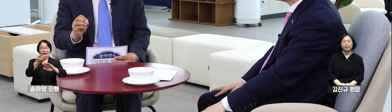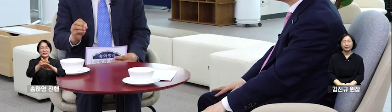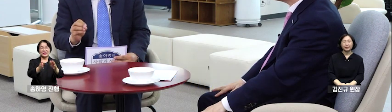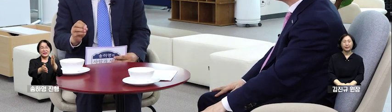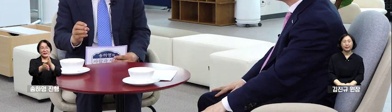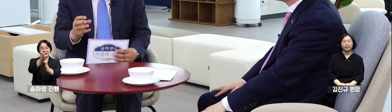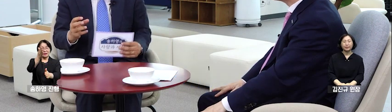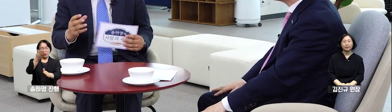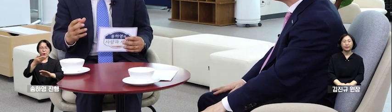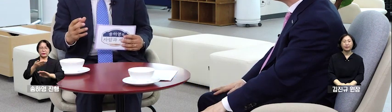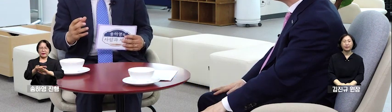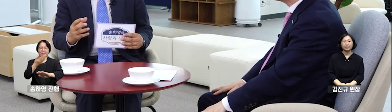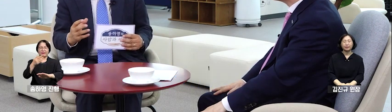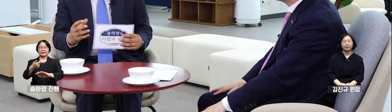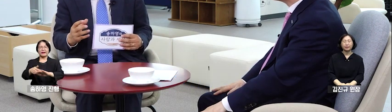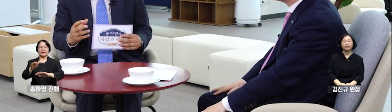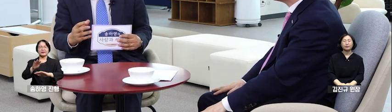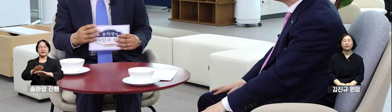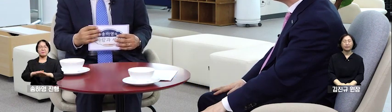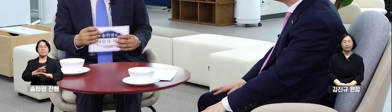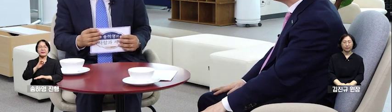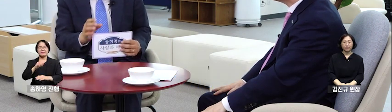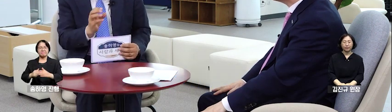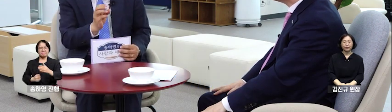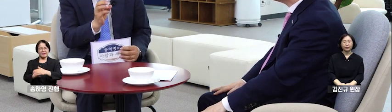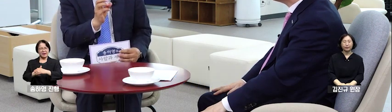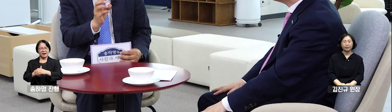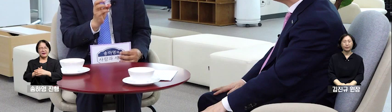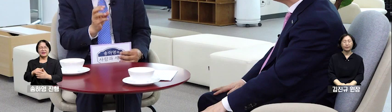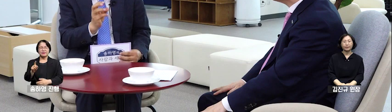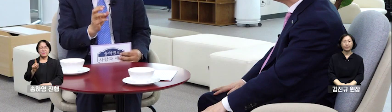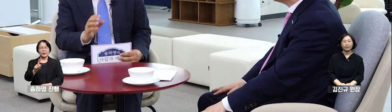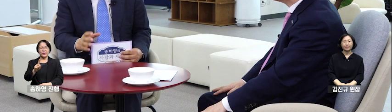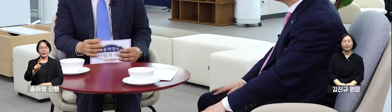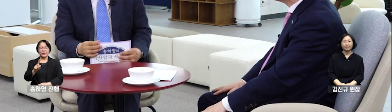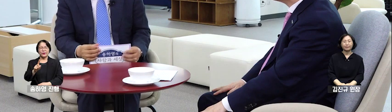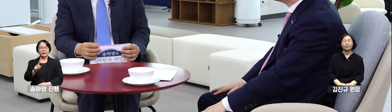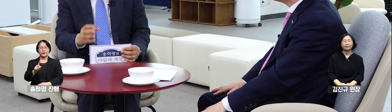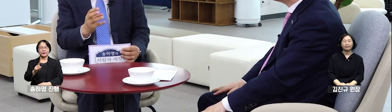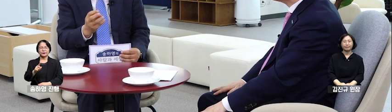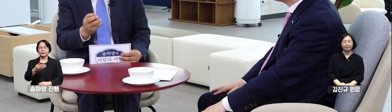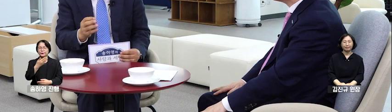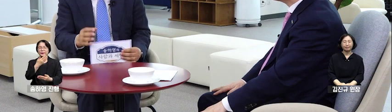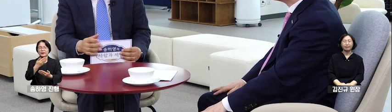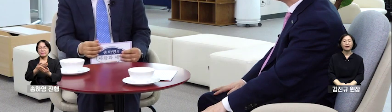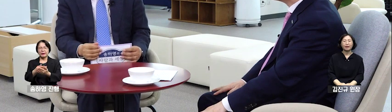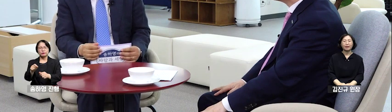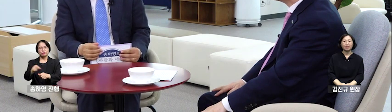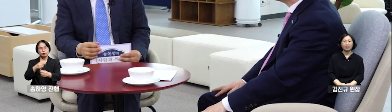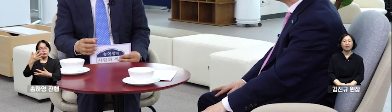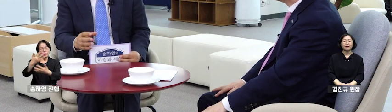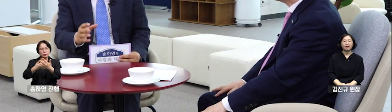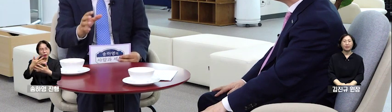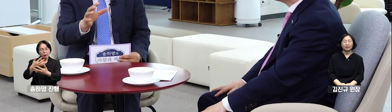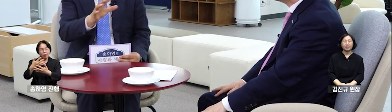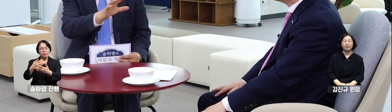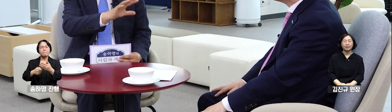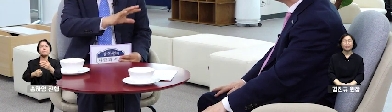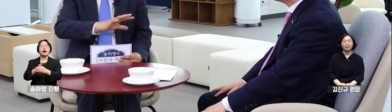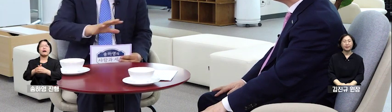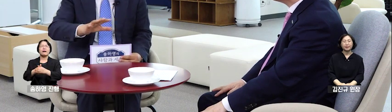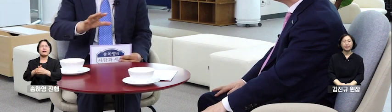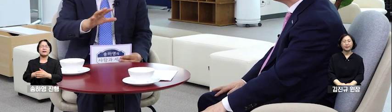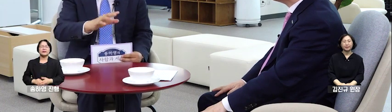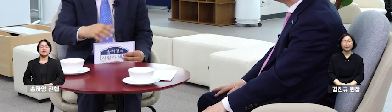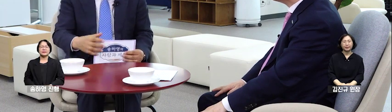다르게 대접만 갖출 수 있는 어떻게 본 그 틈새 시작도 될 수 있는 특성상 같은 그런